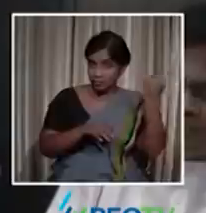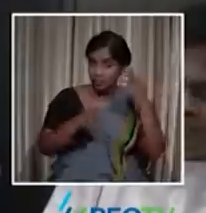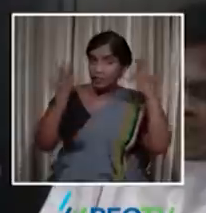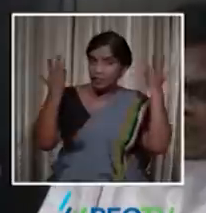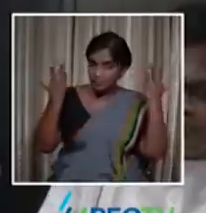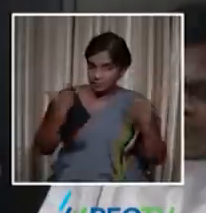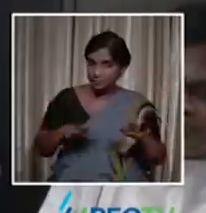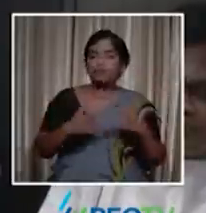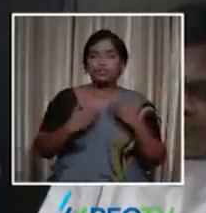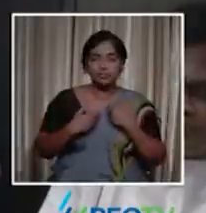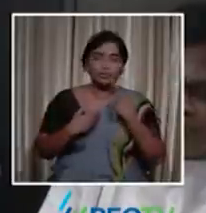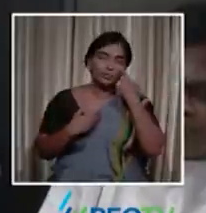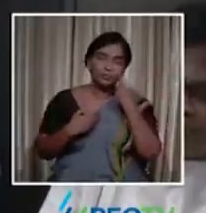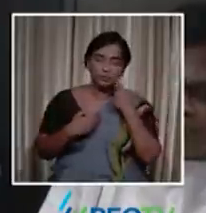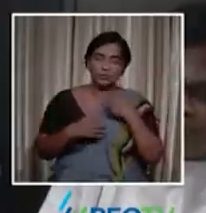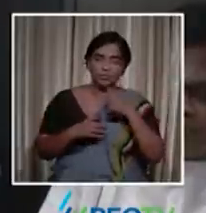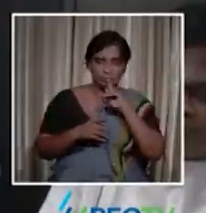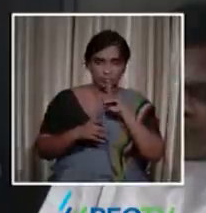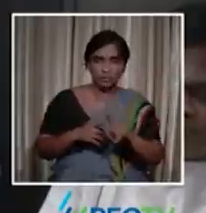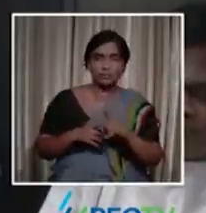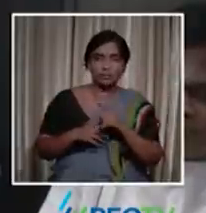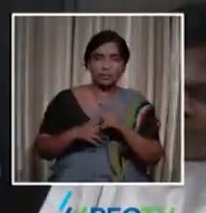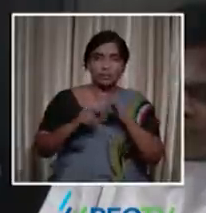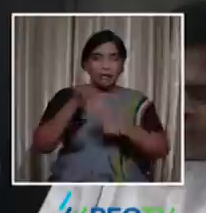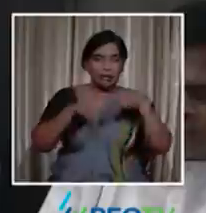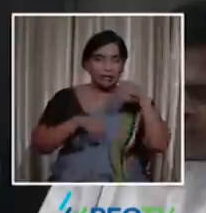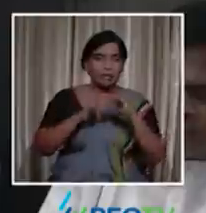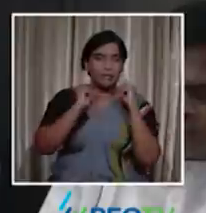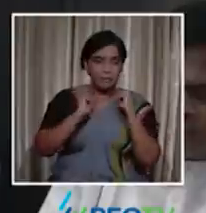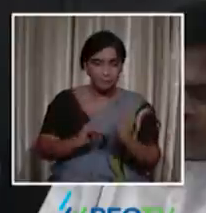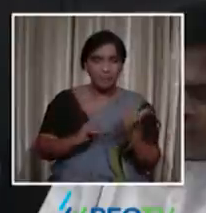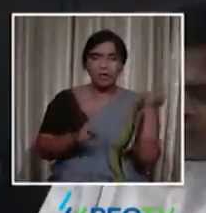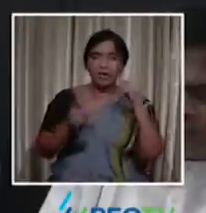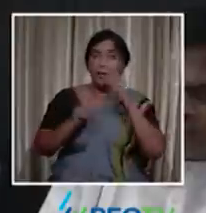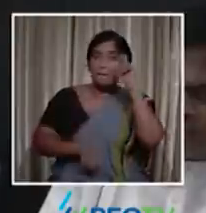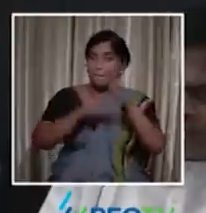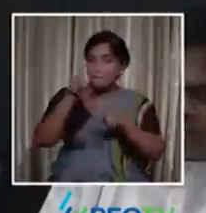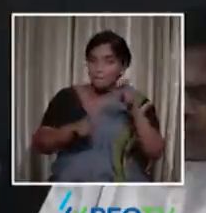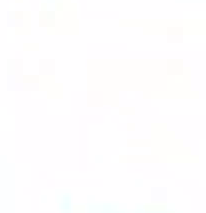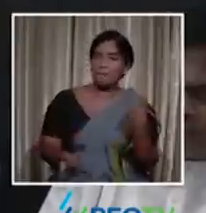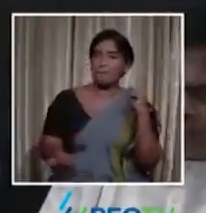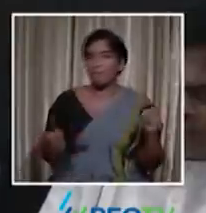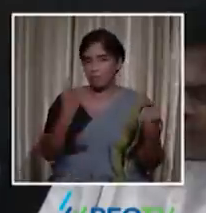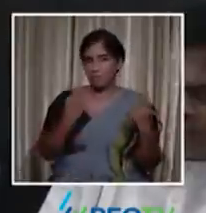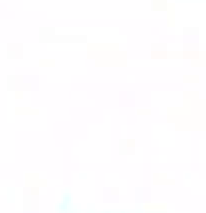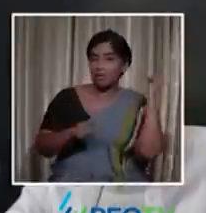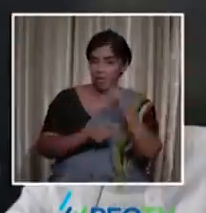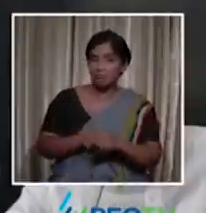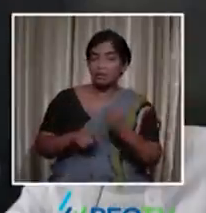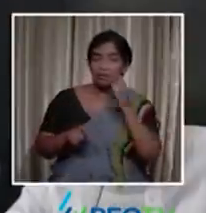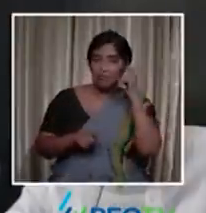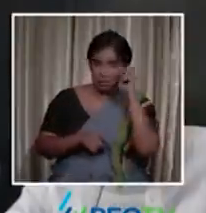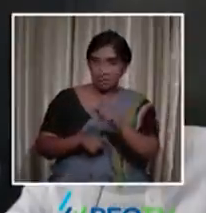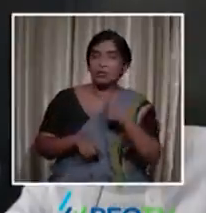ගියා. අපි ඊටාම කනගාටු සදාන් කරන්නේ මුග්ධ දේශපාලනඥයන් කිහිප දෙනෙක් මෙතෙන්ට ආපු ජනතාවට අනියම් බලපෑමක් කරා. ඒක පිළිගන්න අවශ්‍යයි. මම